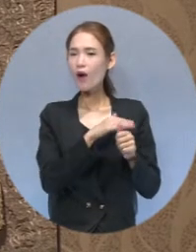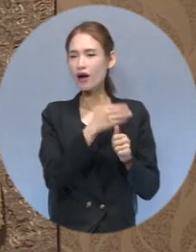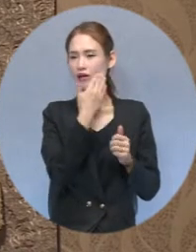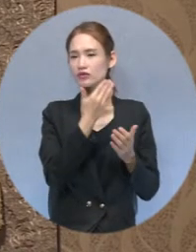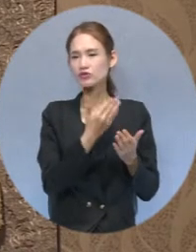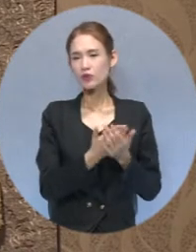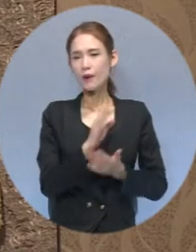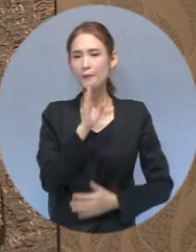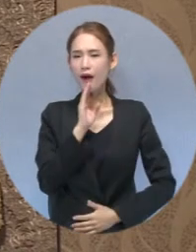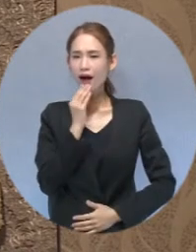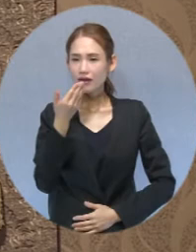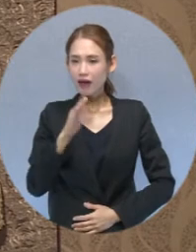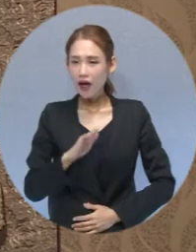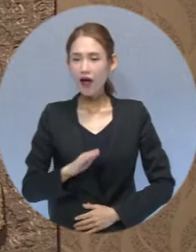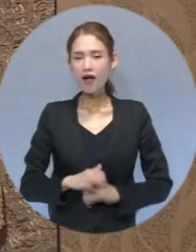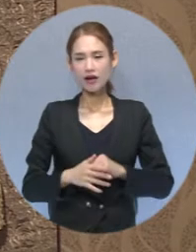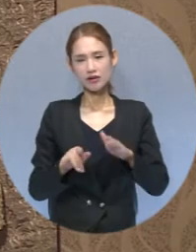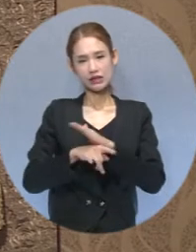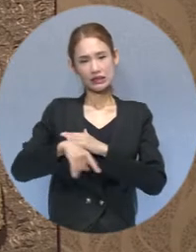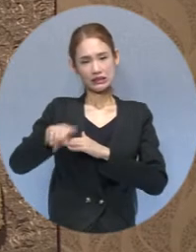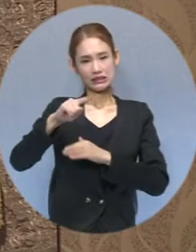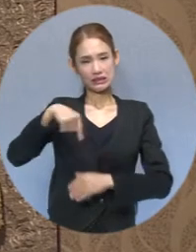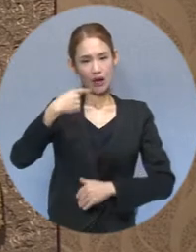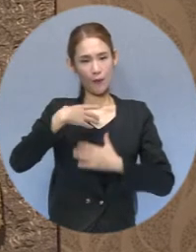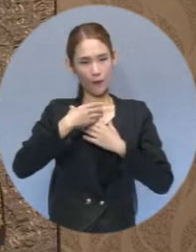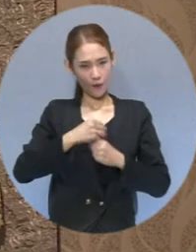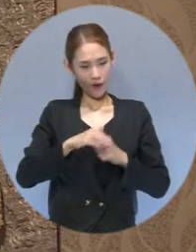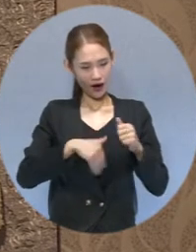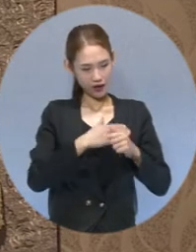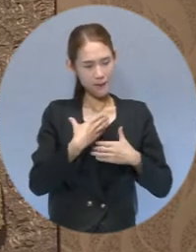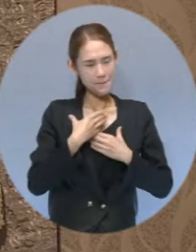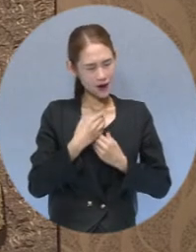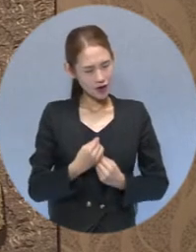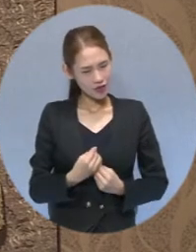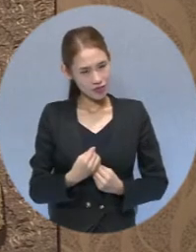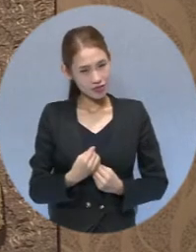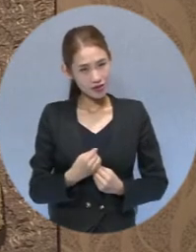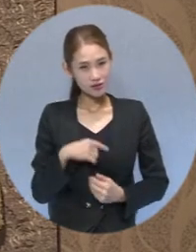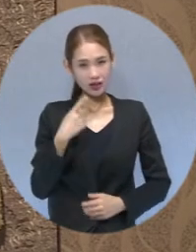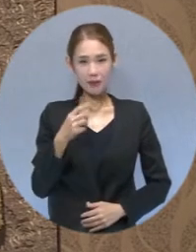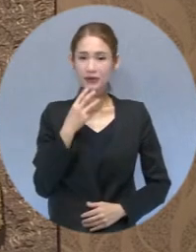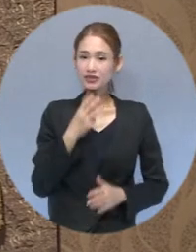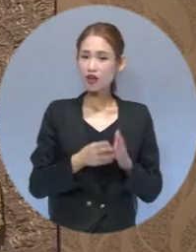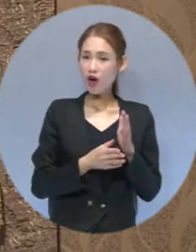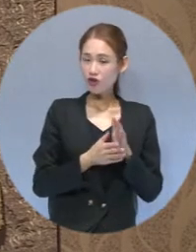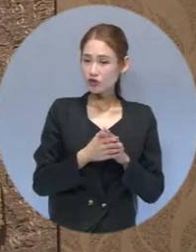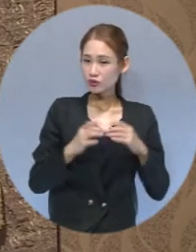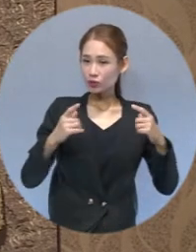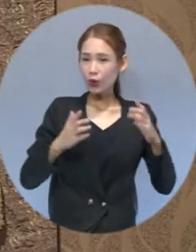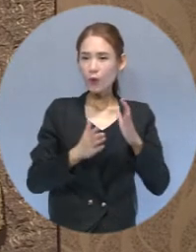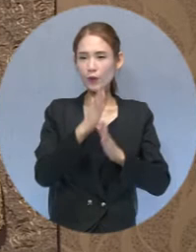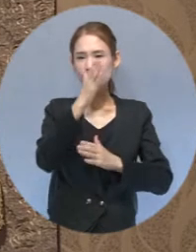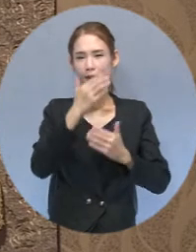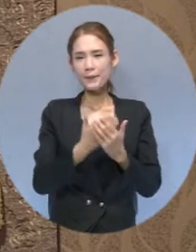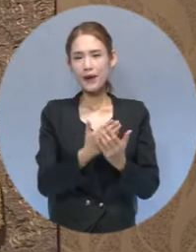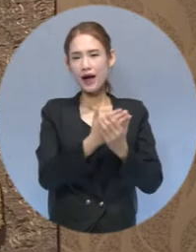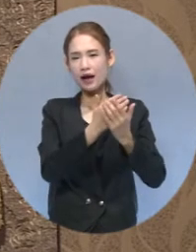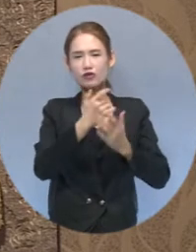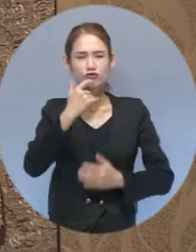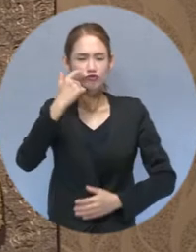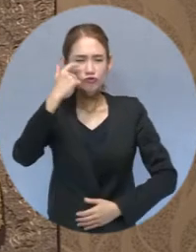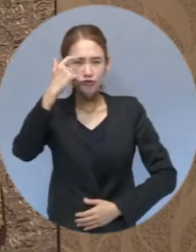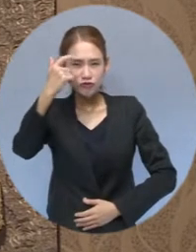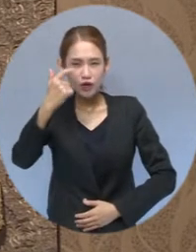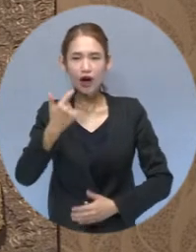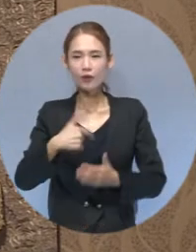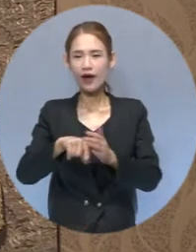앞서서는 안전, 그다음에 환경, 그다음에 편리성, 그다음에 서울이라는 도시가 발전하기 위한 지속 네. 발전 가능성 여러